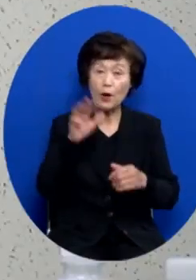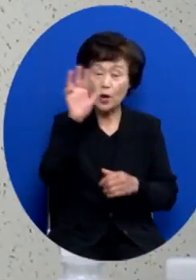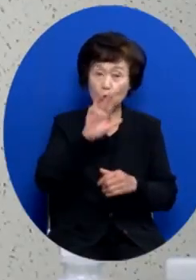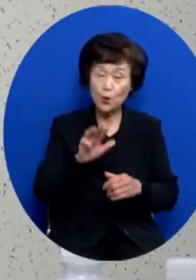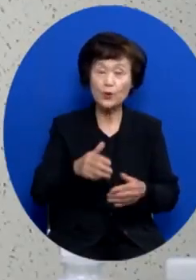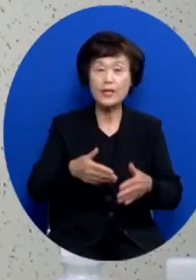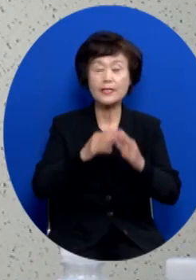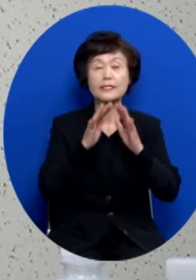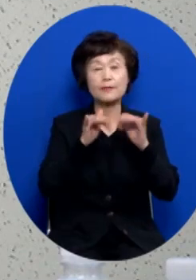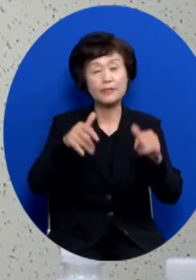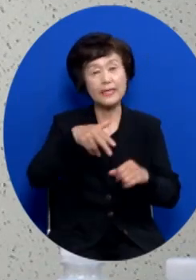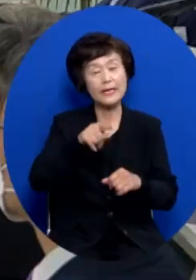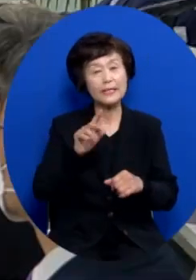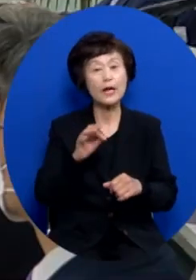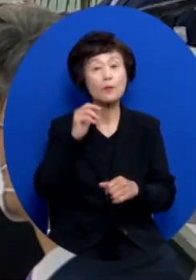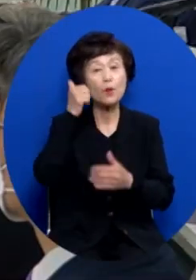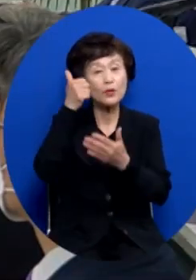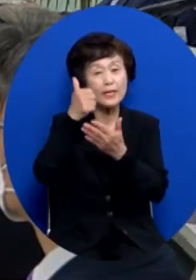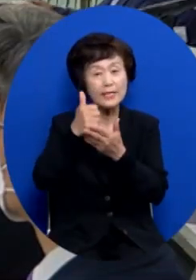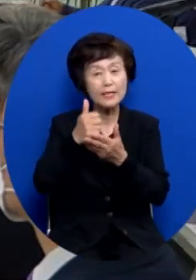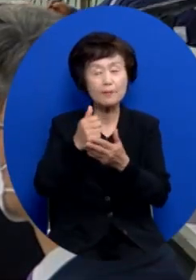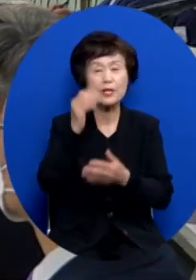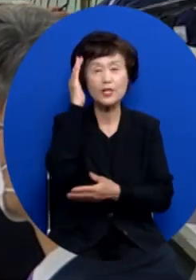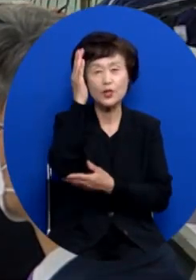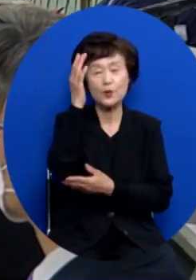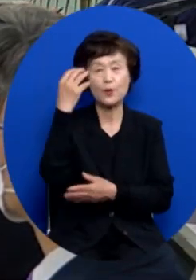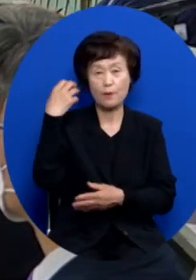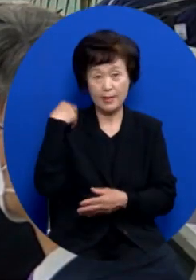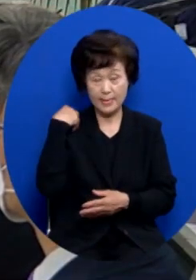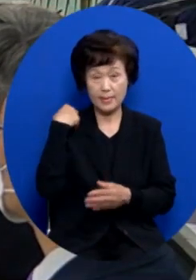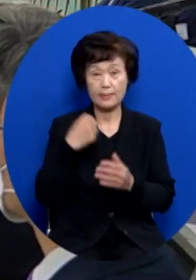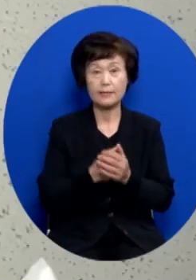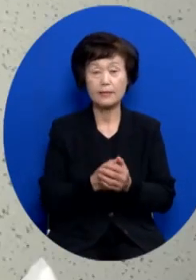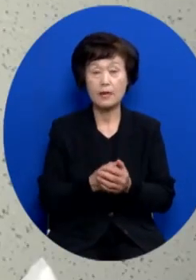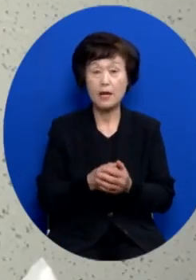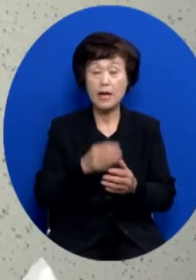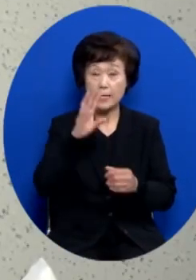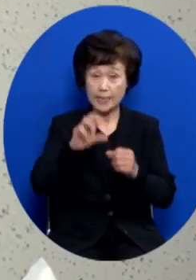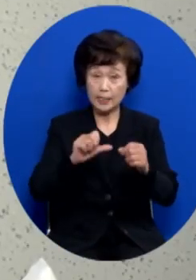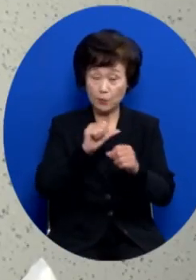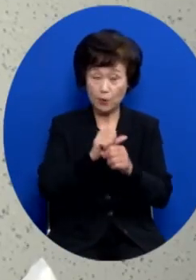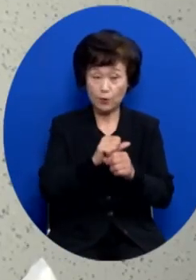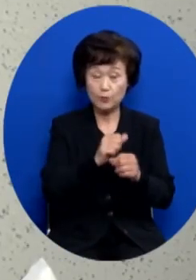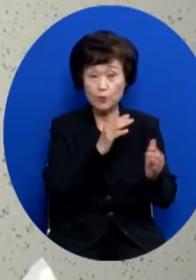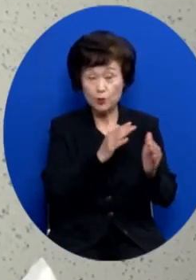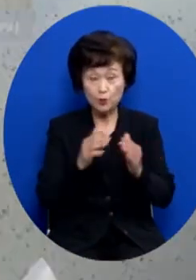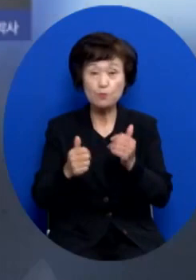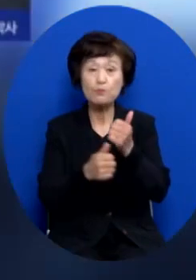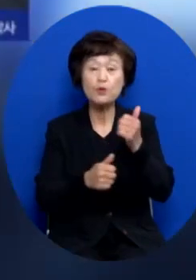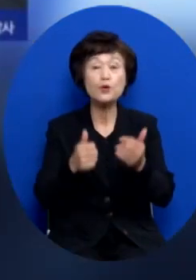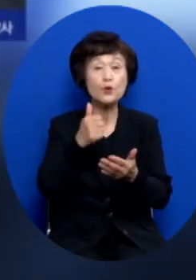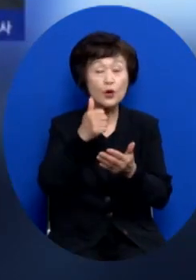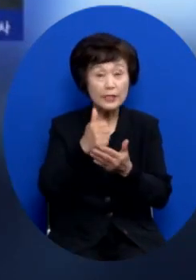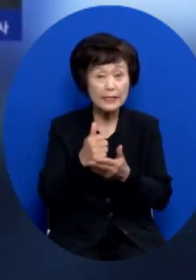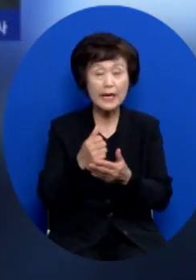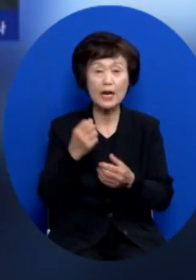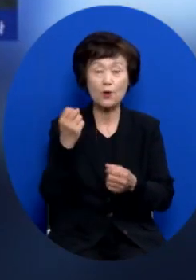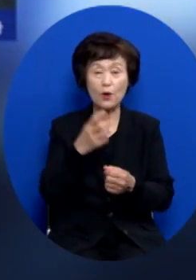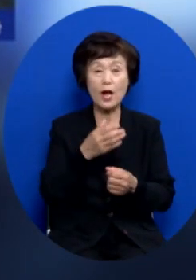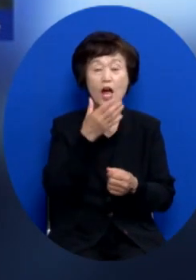설립자 장종현 목사가 전합니다. 환영사는 예장 백석총회 설립 45주년 준비위원장 양병희 목사가